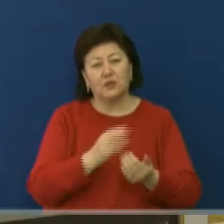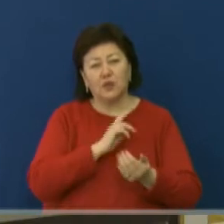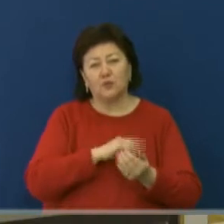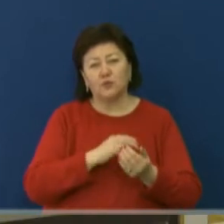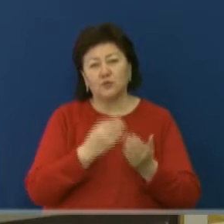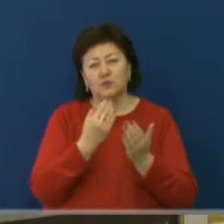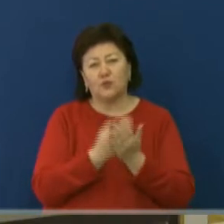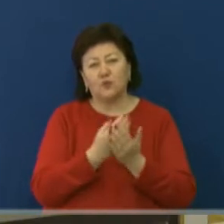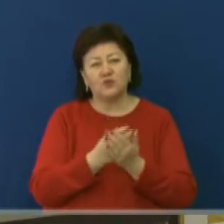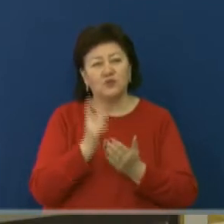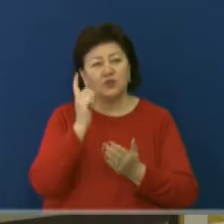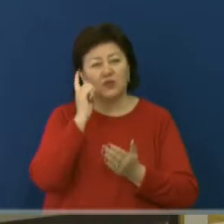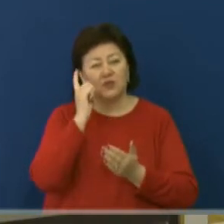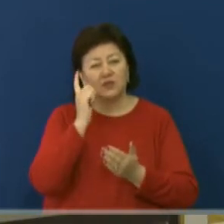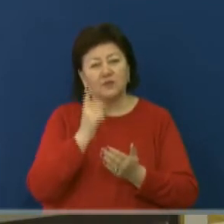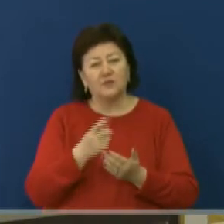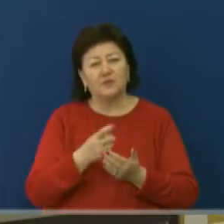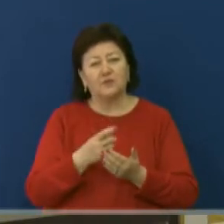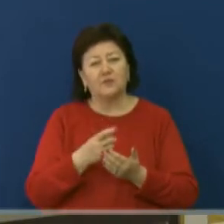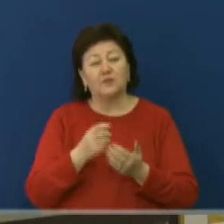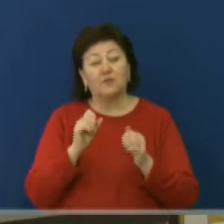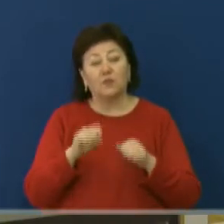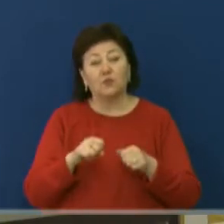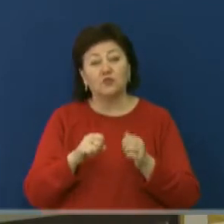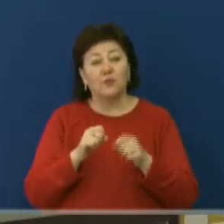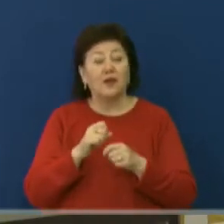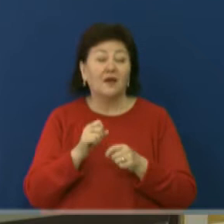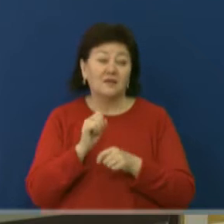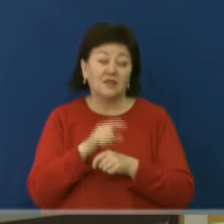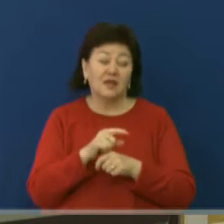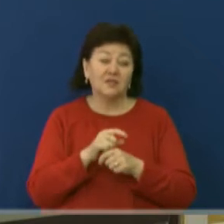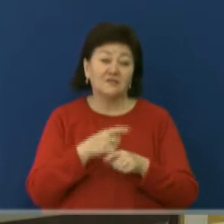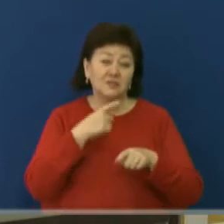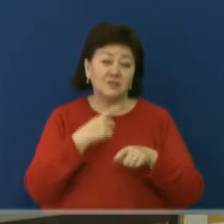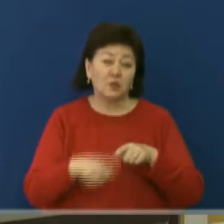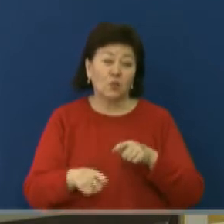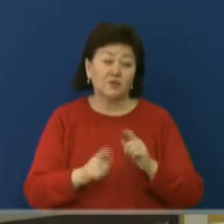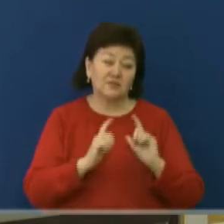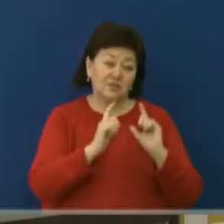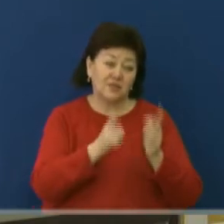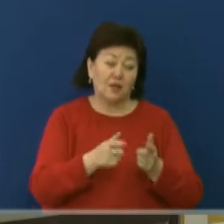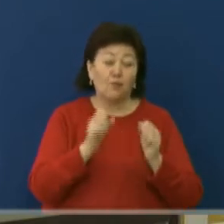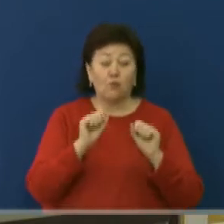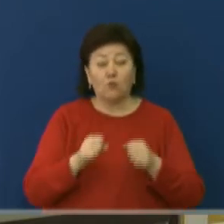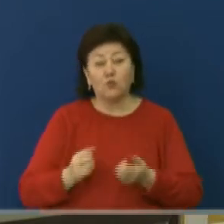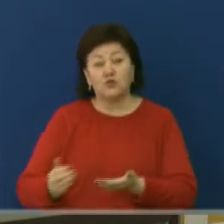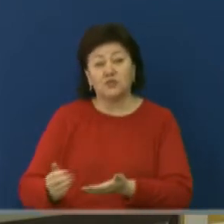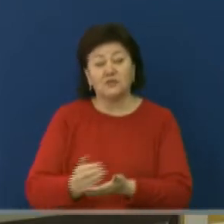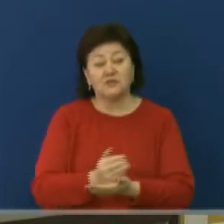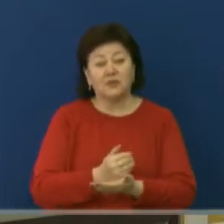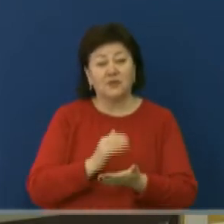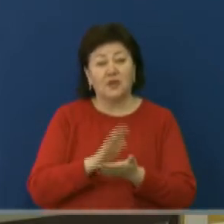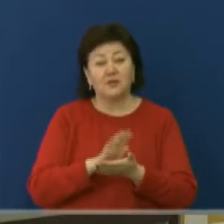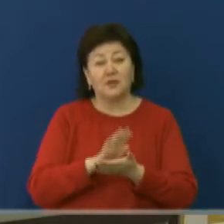приложение. Например, посредством мобильного приложения мы можем задавать скорость или направление, и она может собирать мусор из воды по